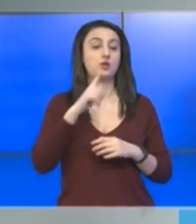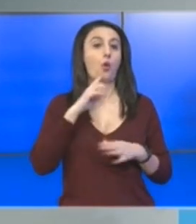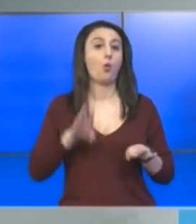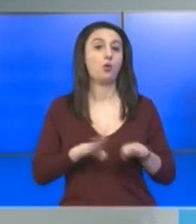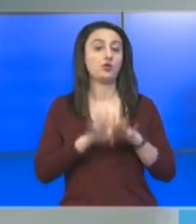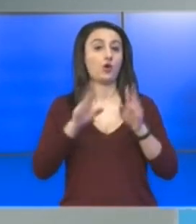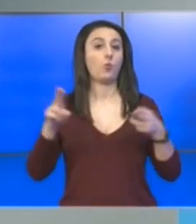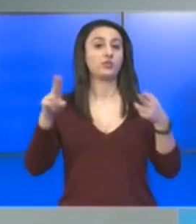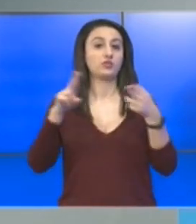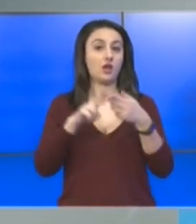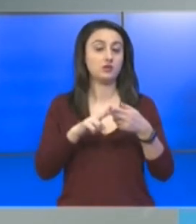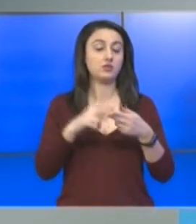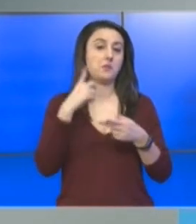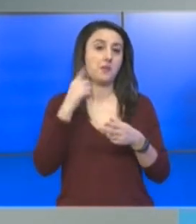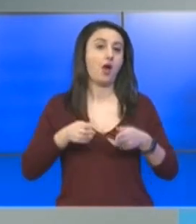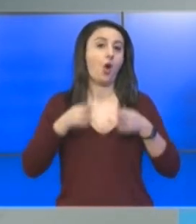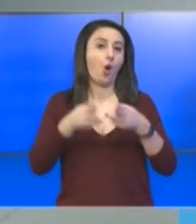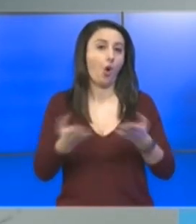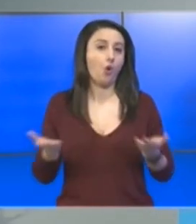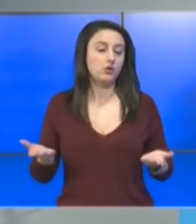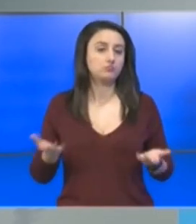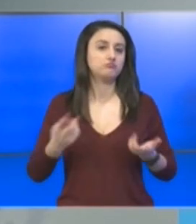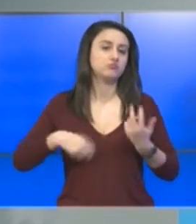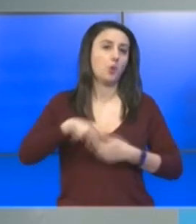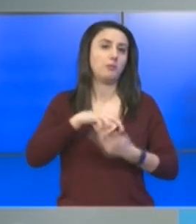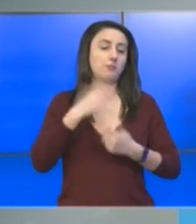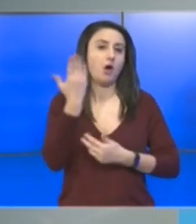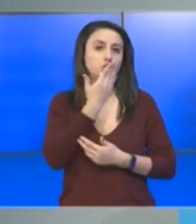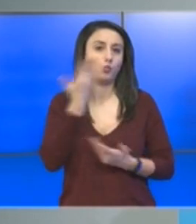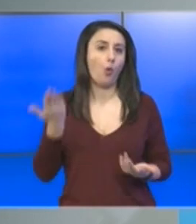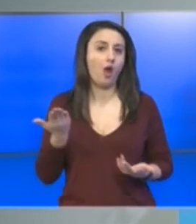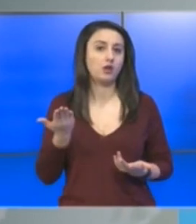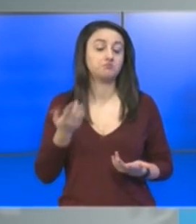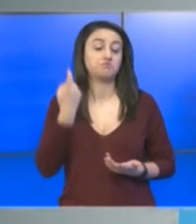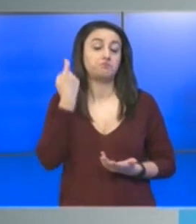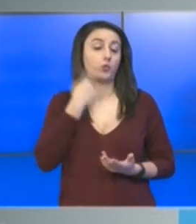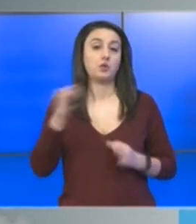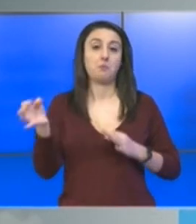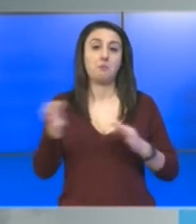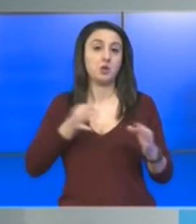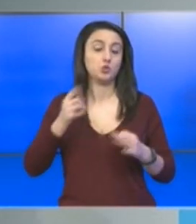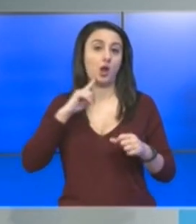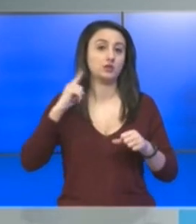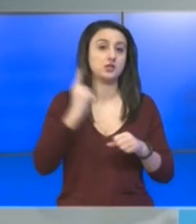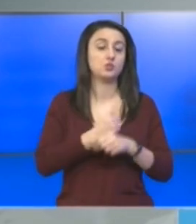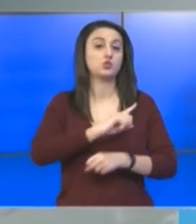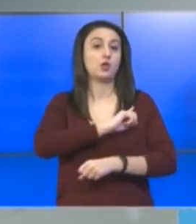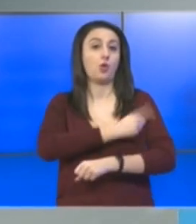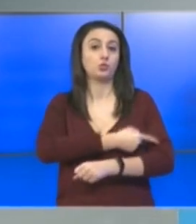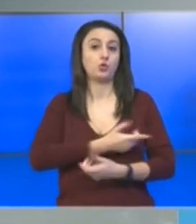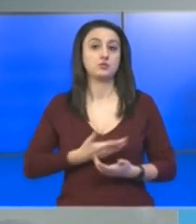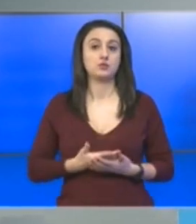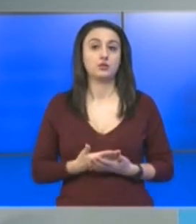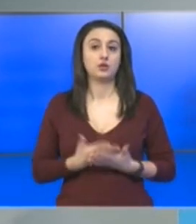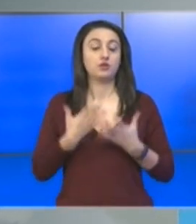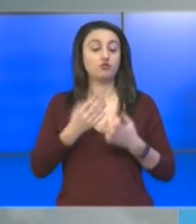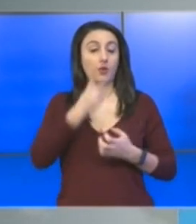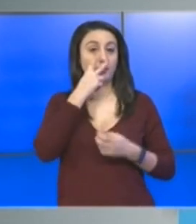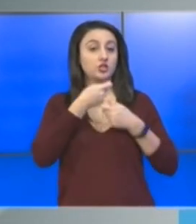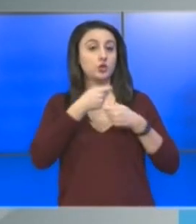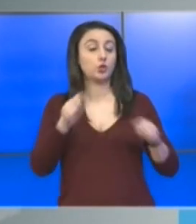au interacționat, au ieșit pe holuri, au mers în școală și nu știm care va fi încă măsura dispusă de către autorități în ceea ce privește